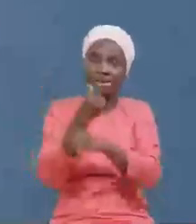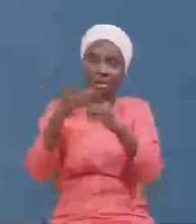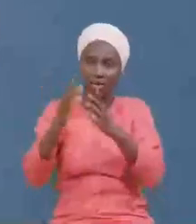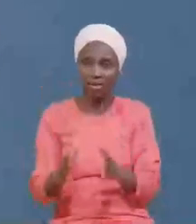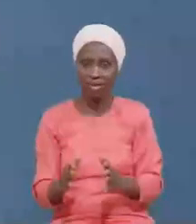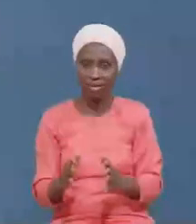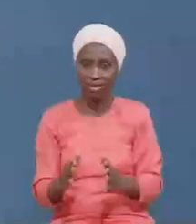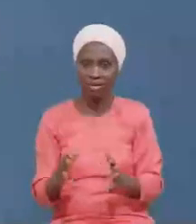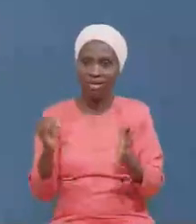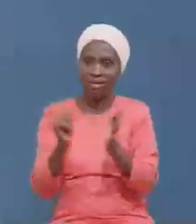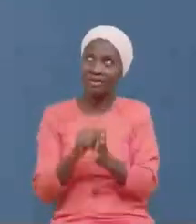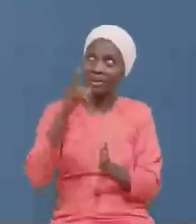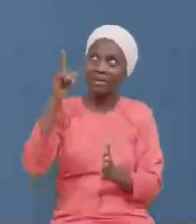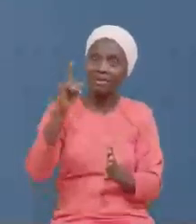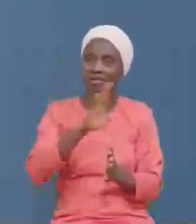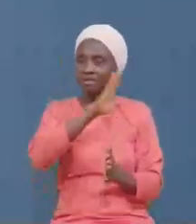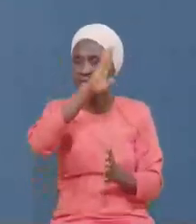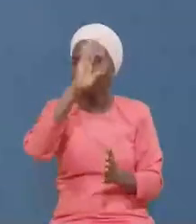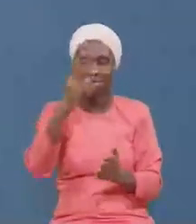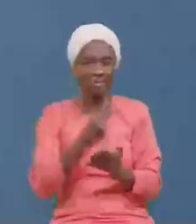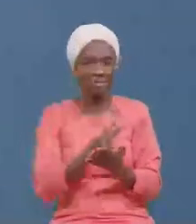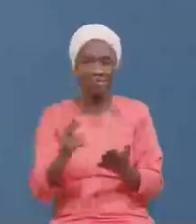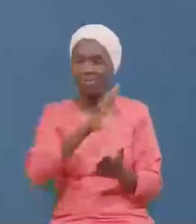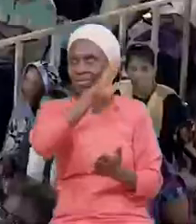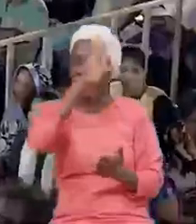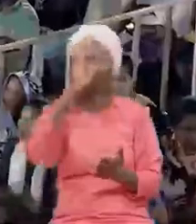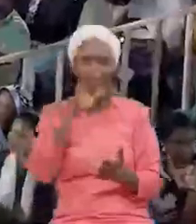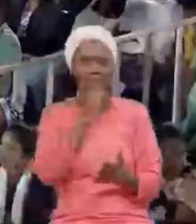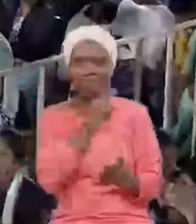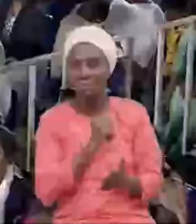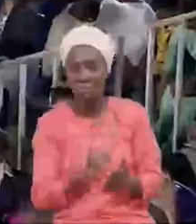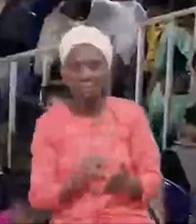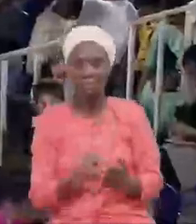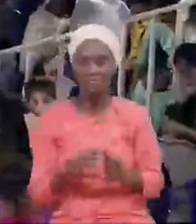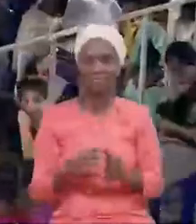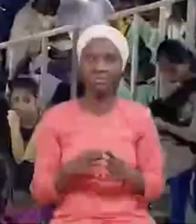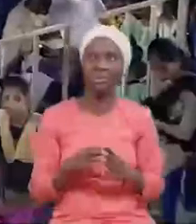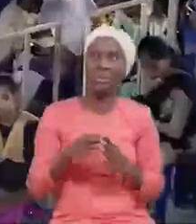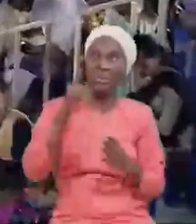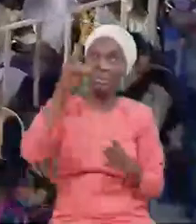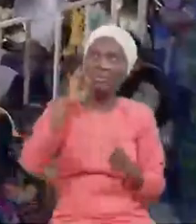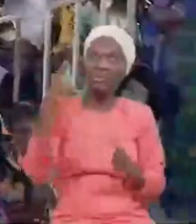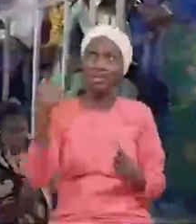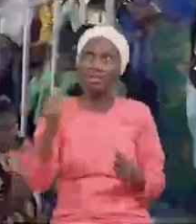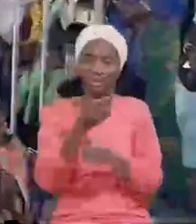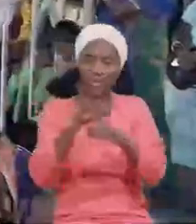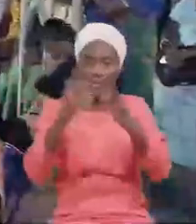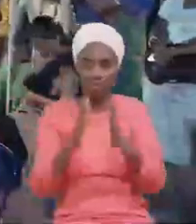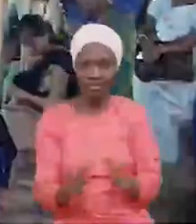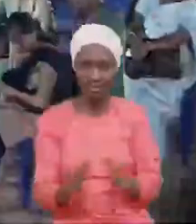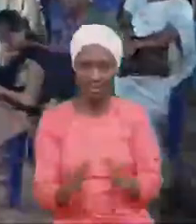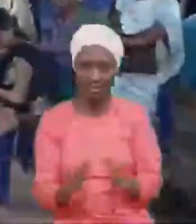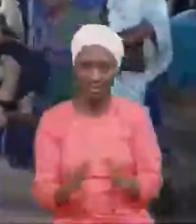qui n'est jamais, jamais désuet. Il est le libérateur qui